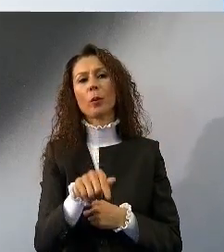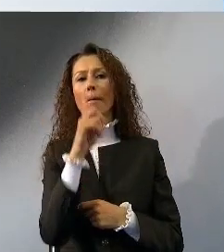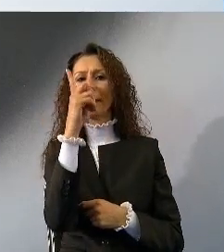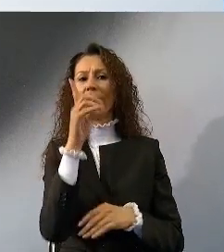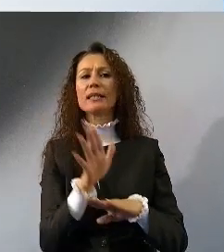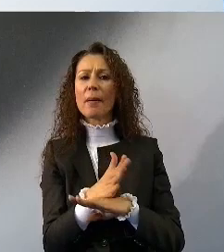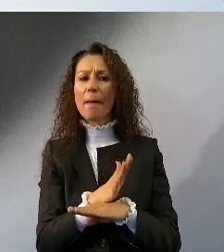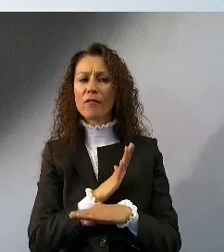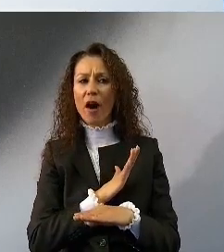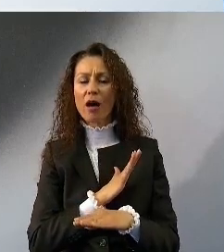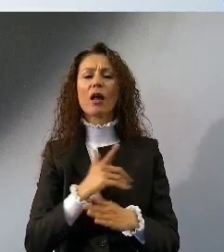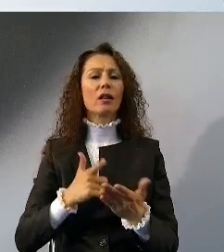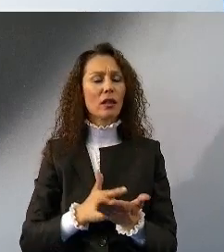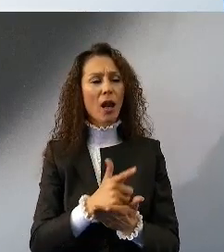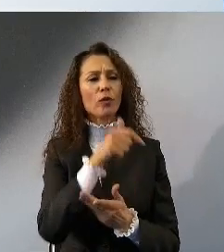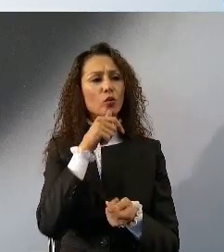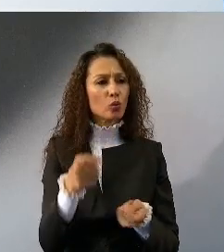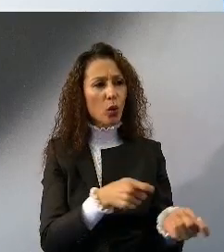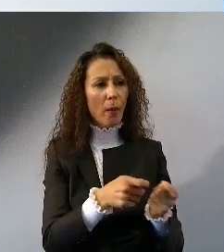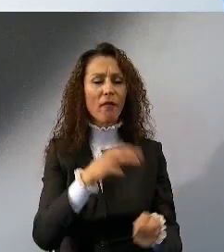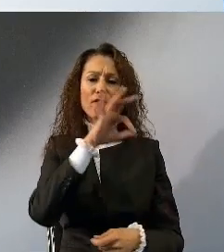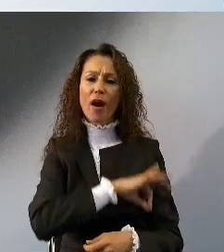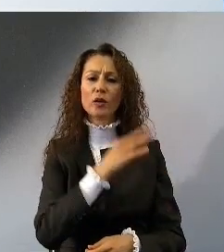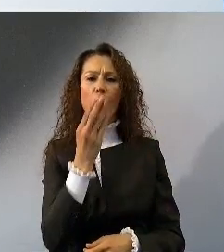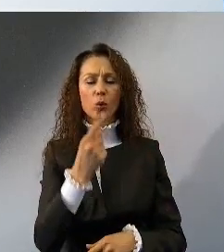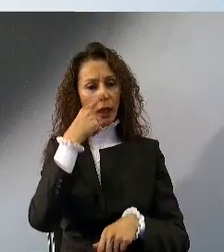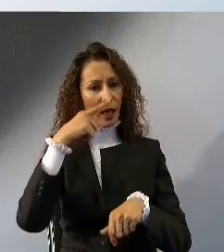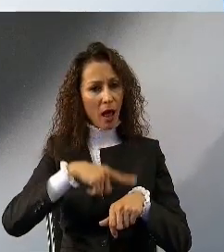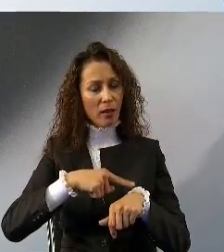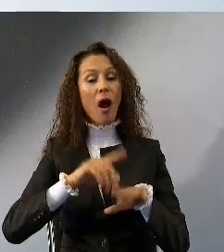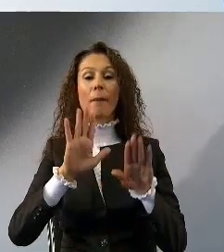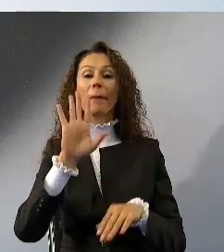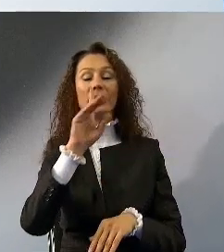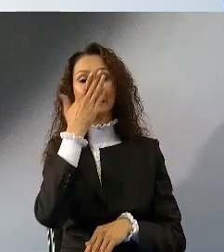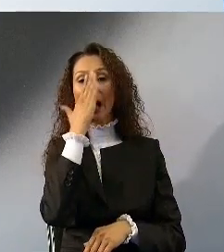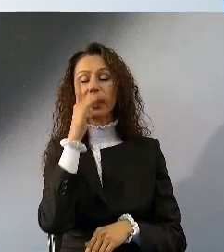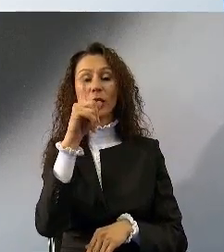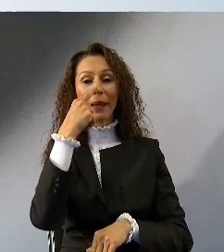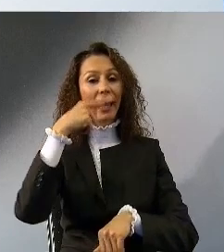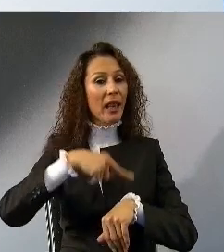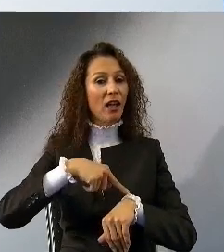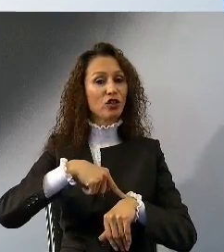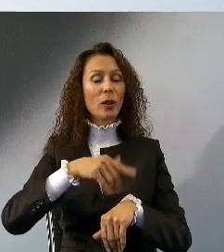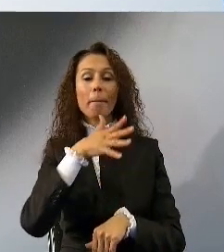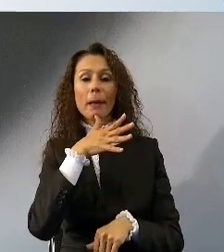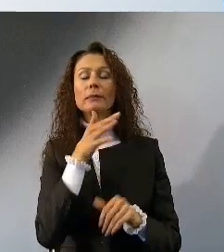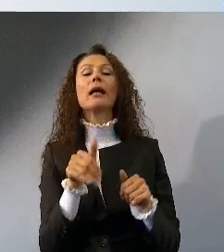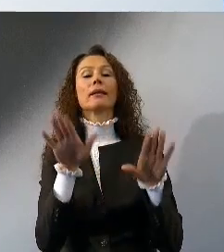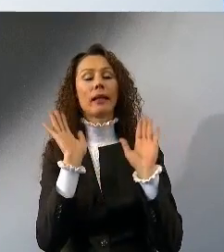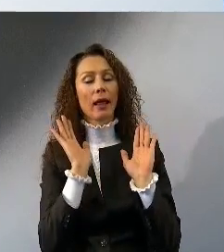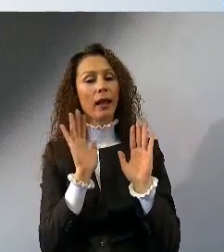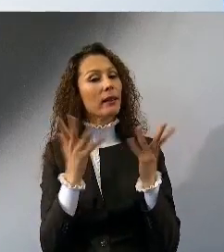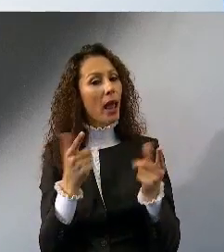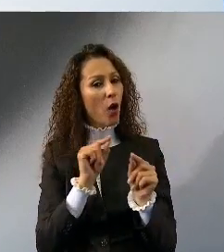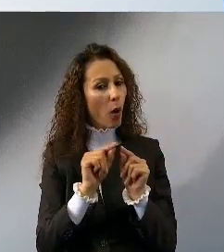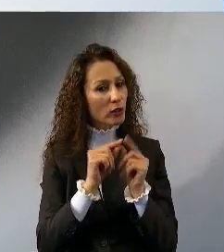var. Tarımda sulamanın faydalı olduğuna inanmamız. Ama bu sadece bir inanç. Bilimsel bir şey değil. Ne ekonomik olarak ne